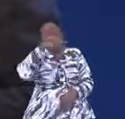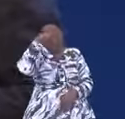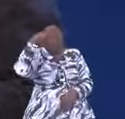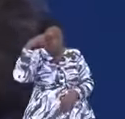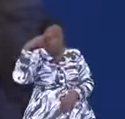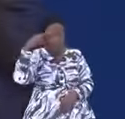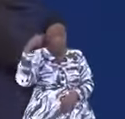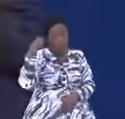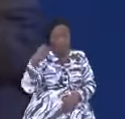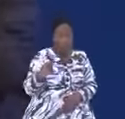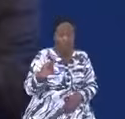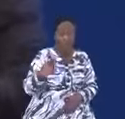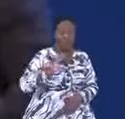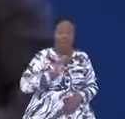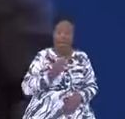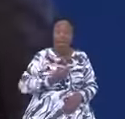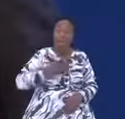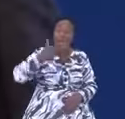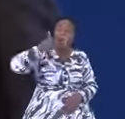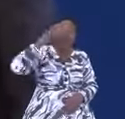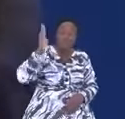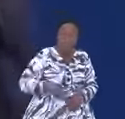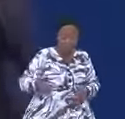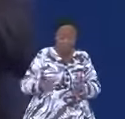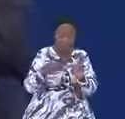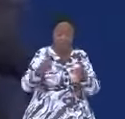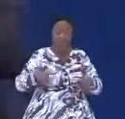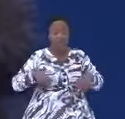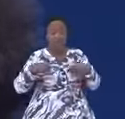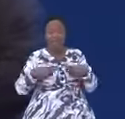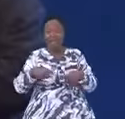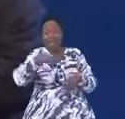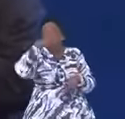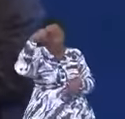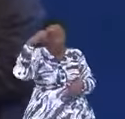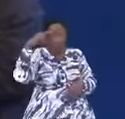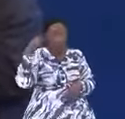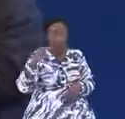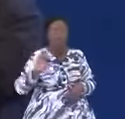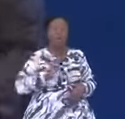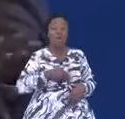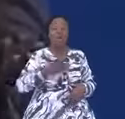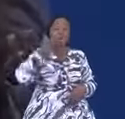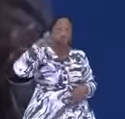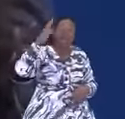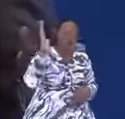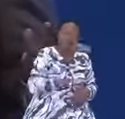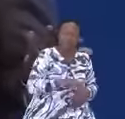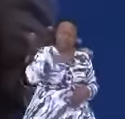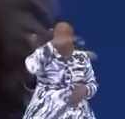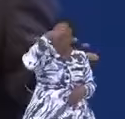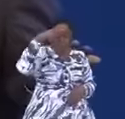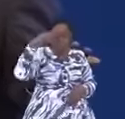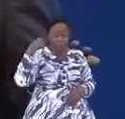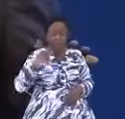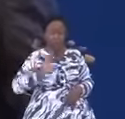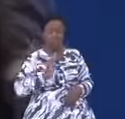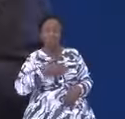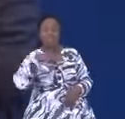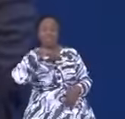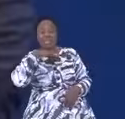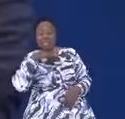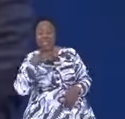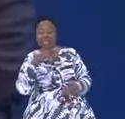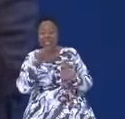notre vie de vagabondage à cause de nos mauvaises atteint à cause de notre souhait à cause